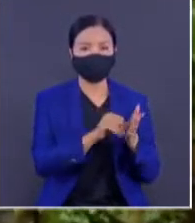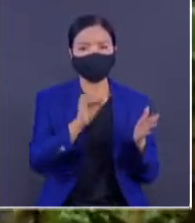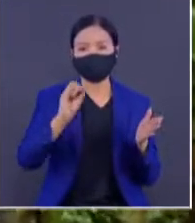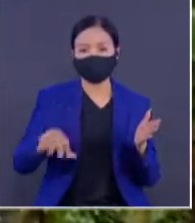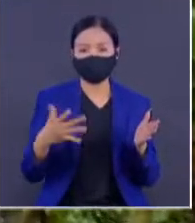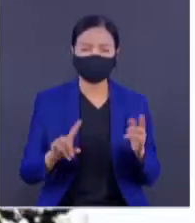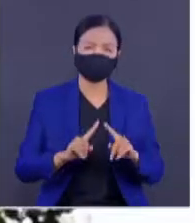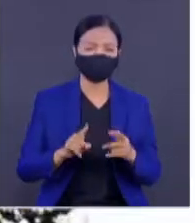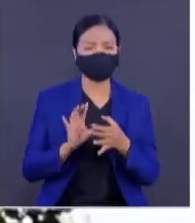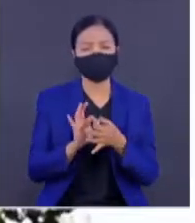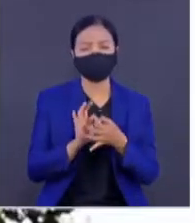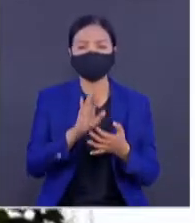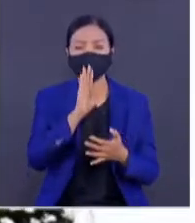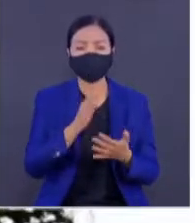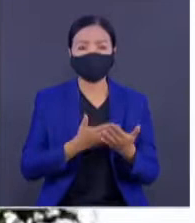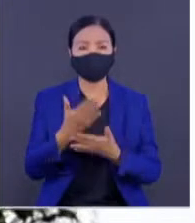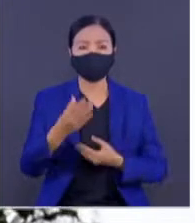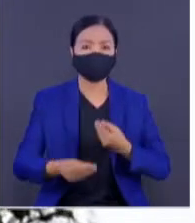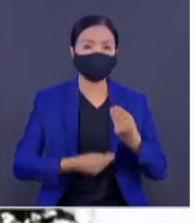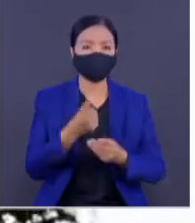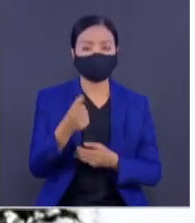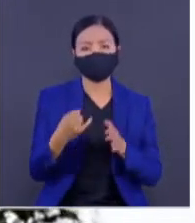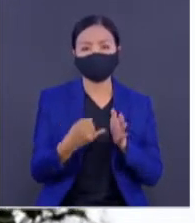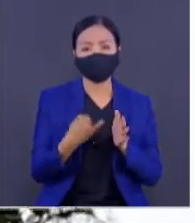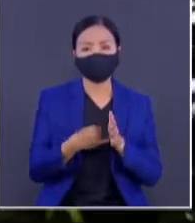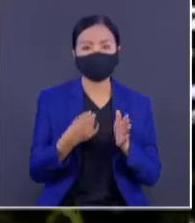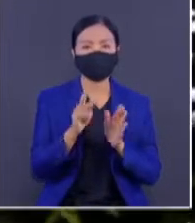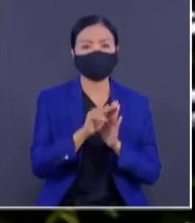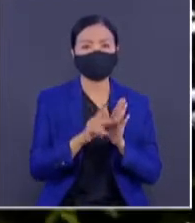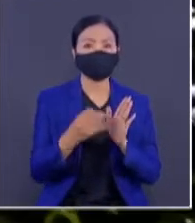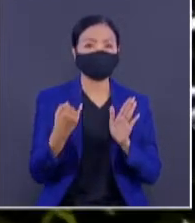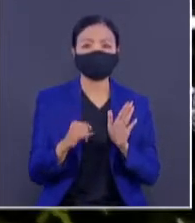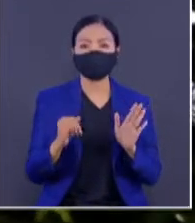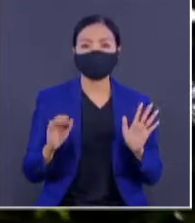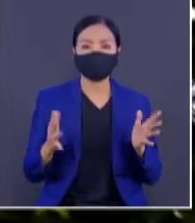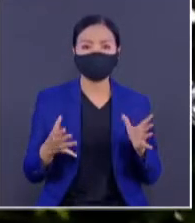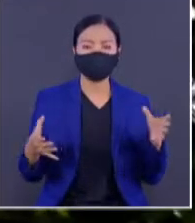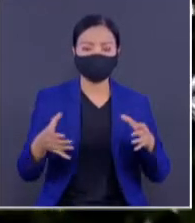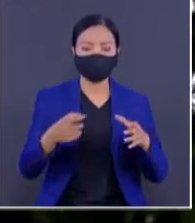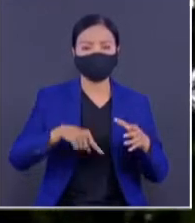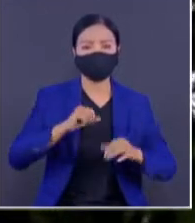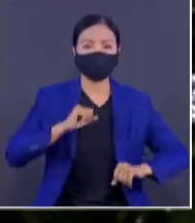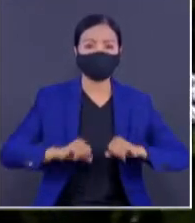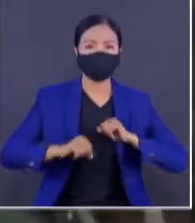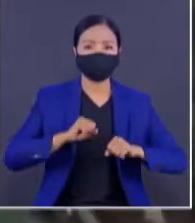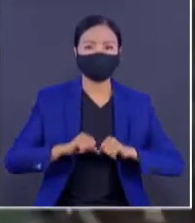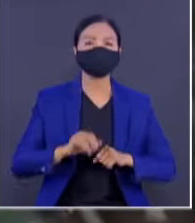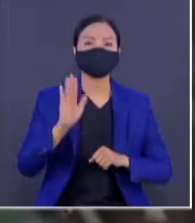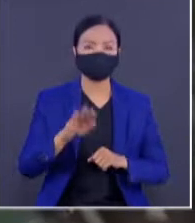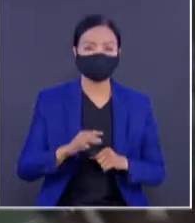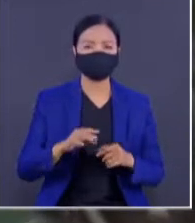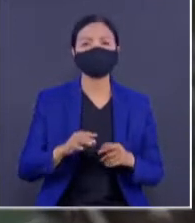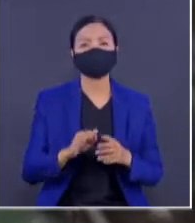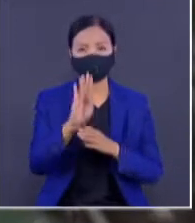ครับบอกว่าหากการซื้อขายเนี่ยสามารถซื้อขายกันได้สะดวกไม่ผิดกฎหมายก็จะทำให้กลุ่มวัยรุ่นในพื้นที่เนี่ยหันมาเสพน้ำก